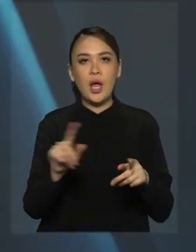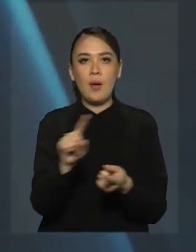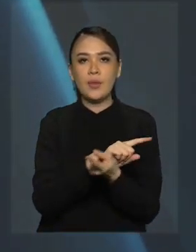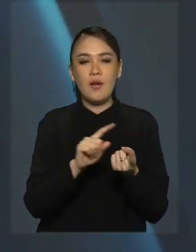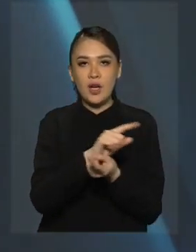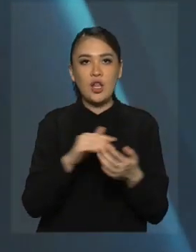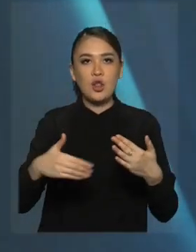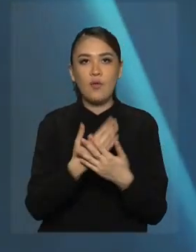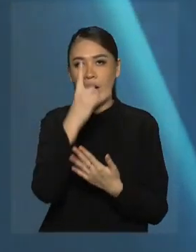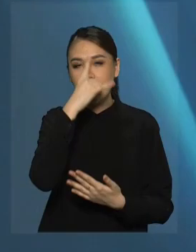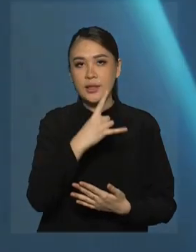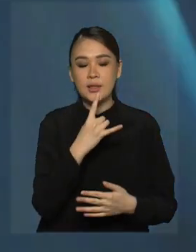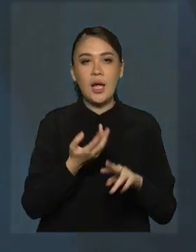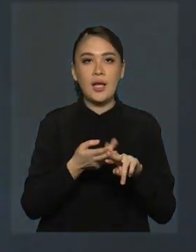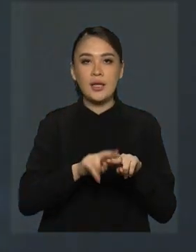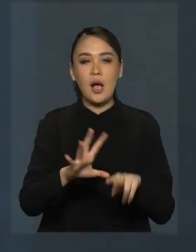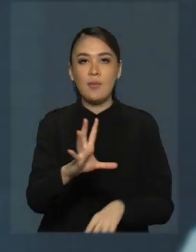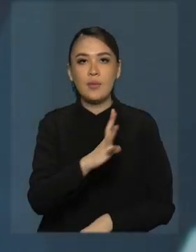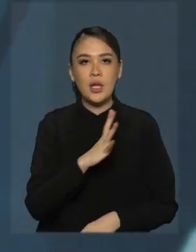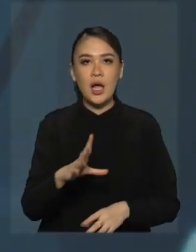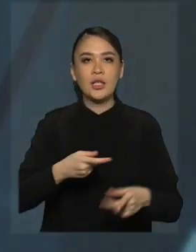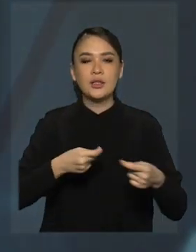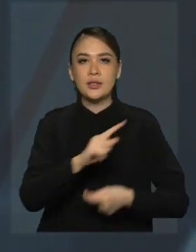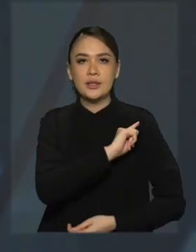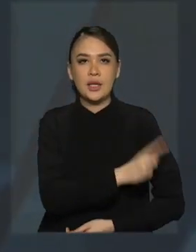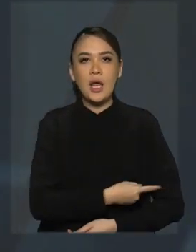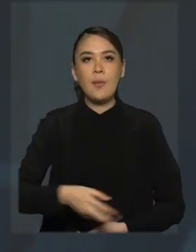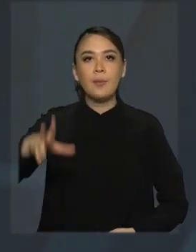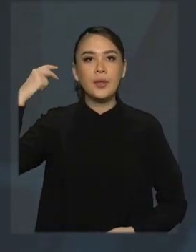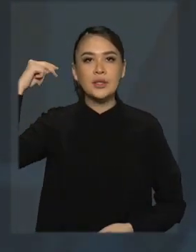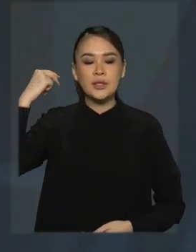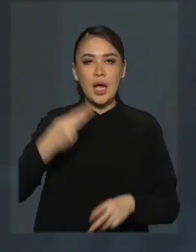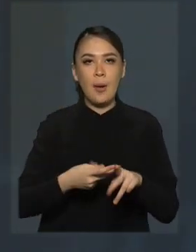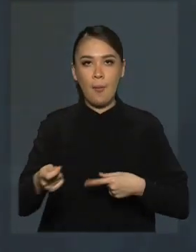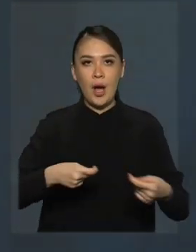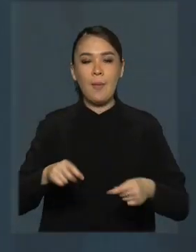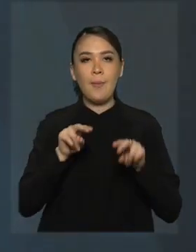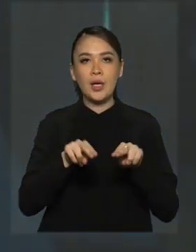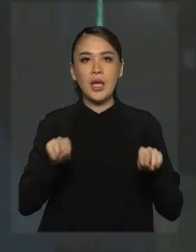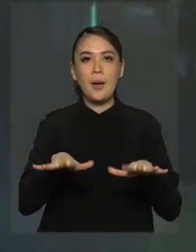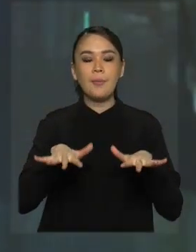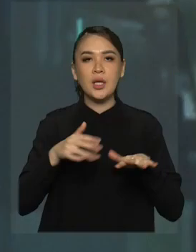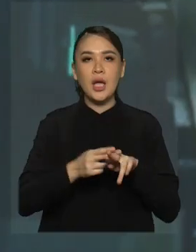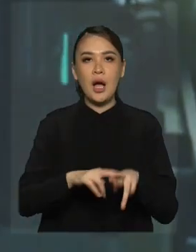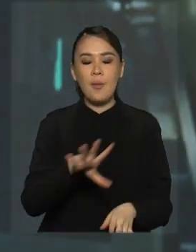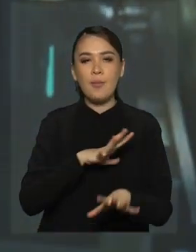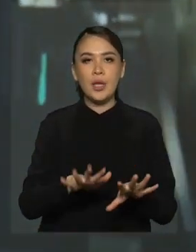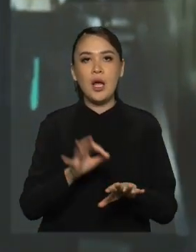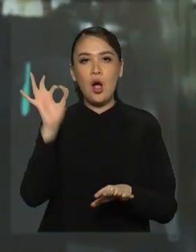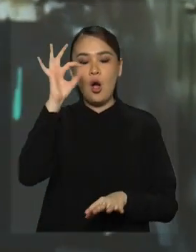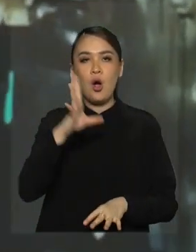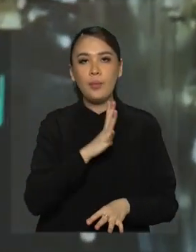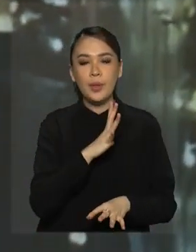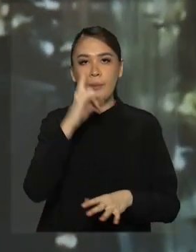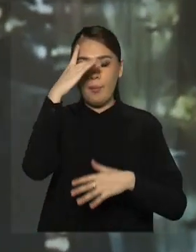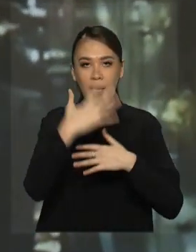Конституции Казахстана. Таким образом, формула «сильный президент», «влиятельный парламент» и «подотчетное правительство» становится понятной